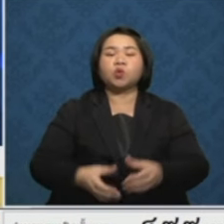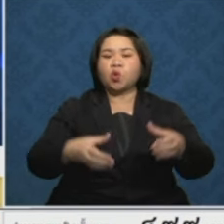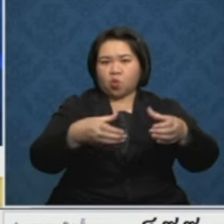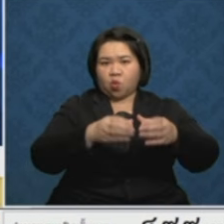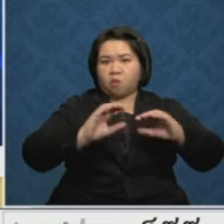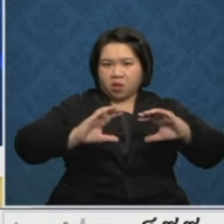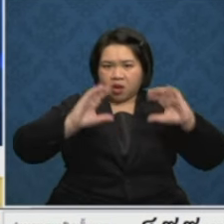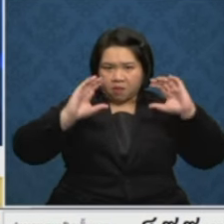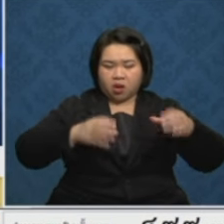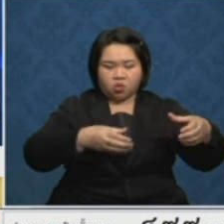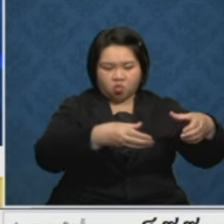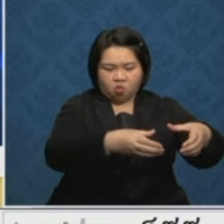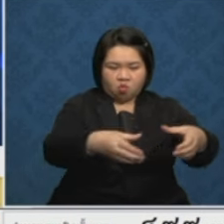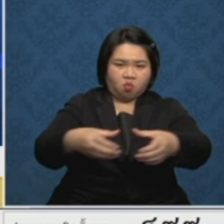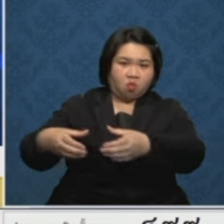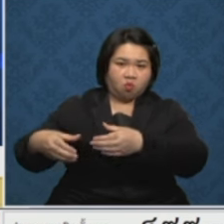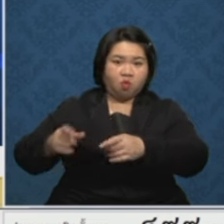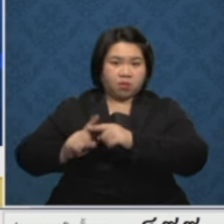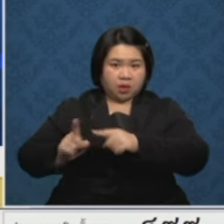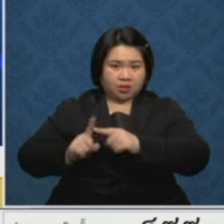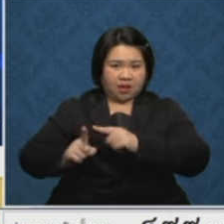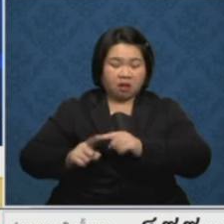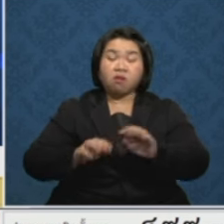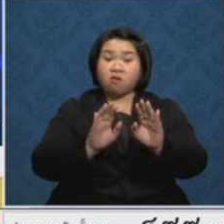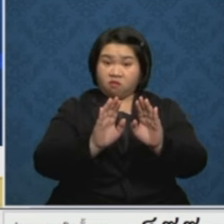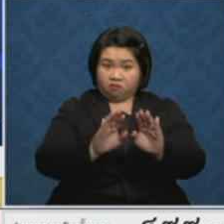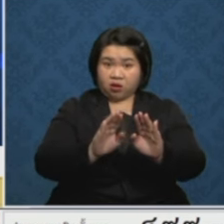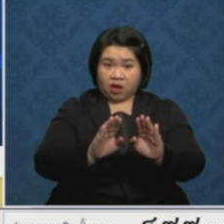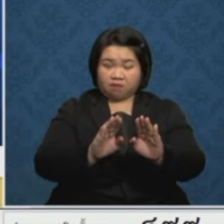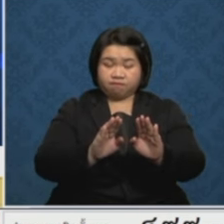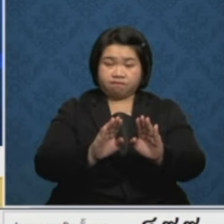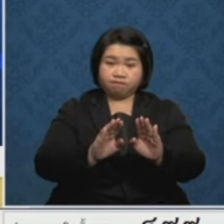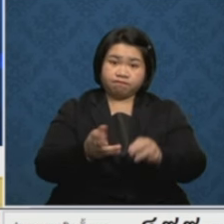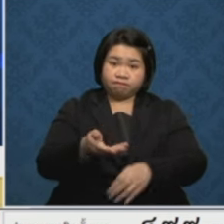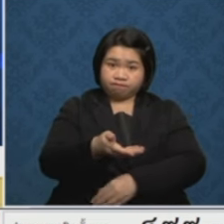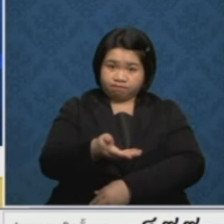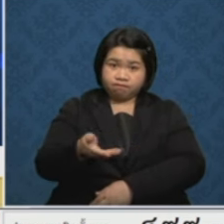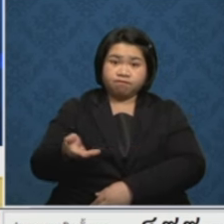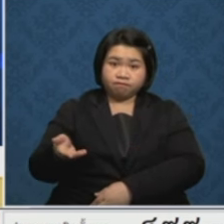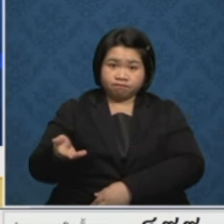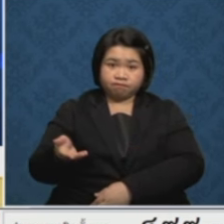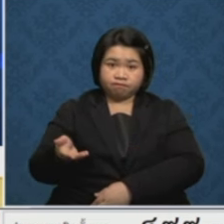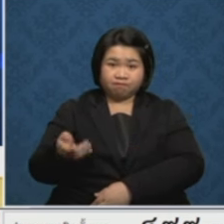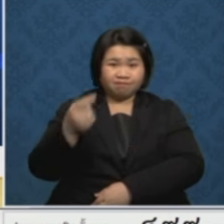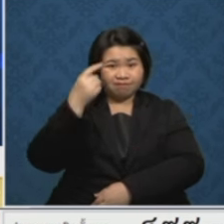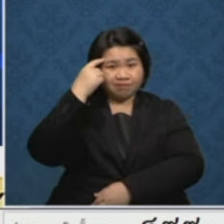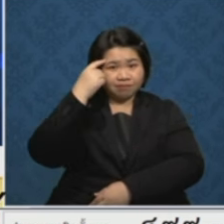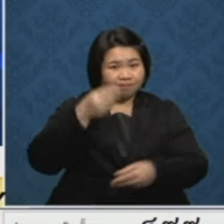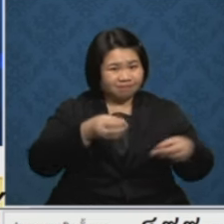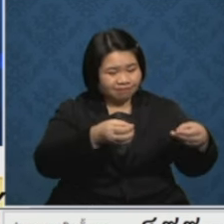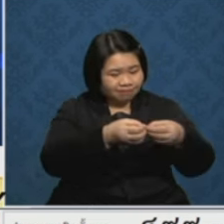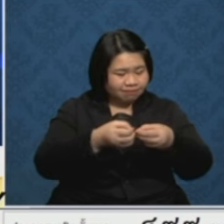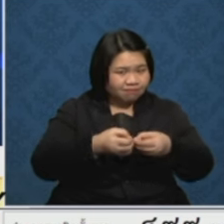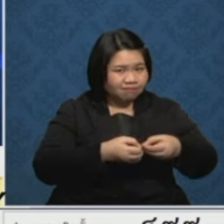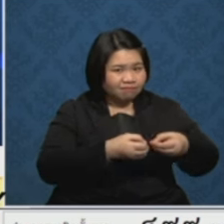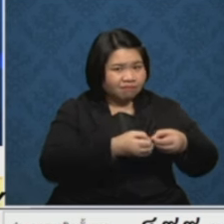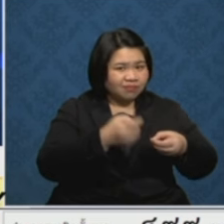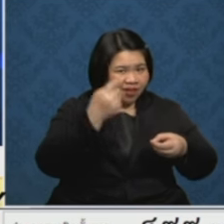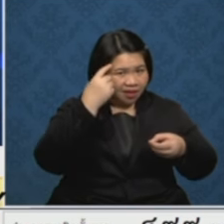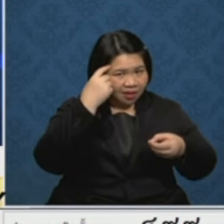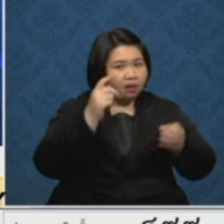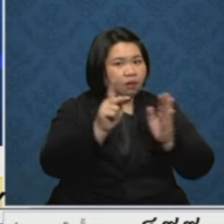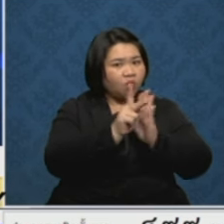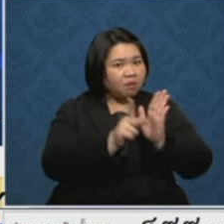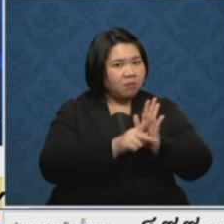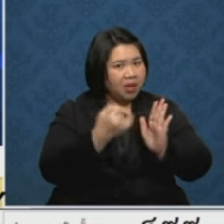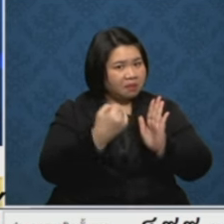บาลค่ะว่าท่านจะกลายมาเป็นผู้สมรู้ร่วมคิดในการทำผิดกฎ